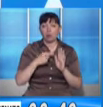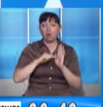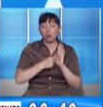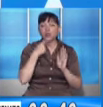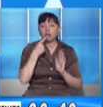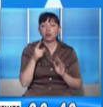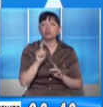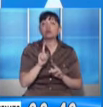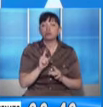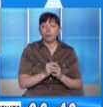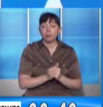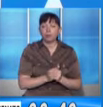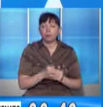următor.